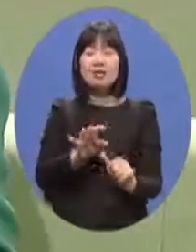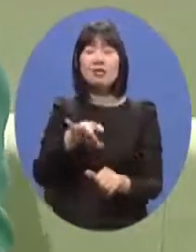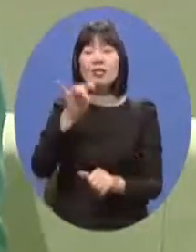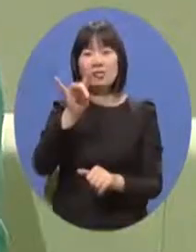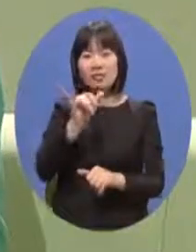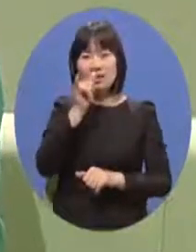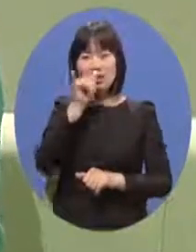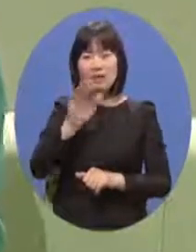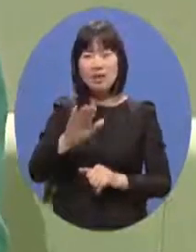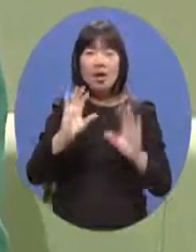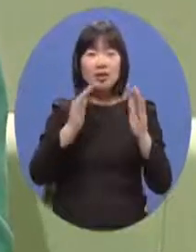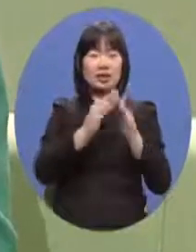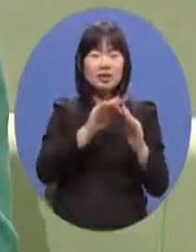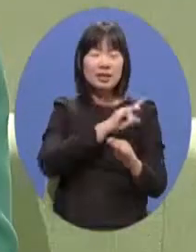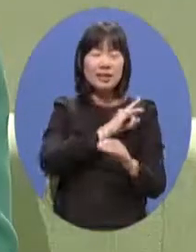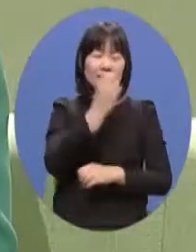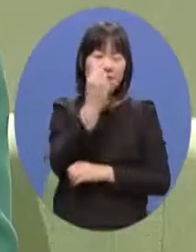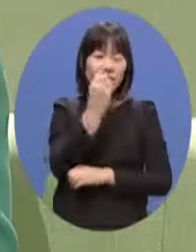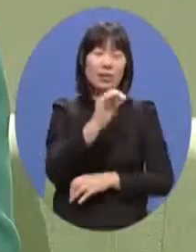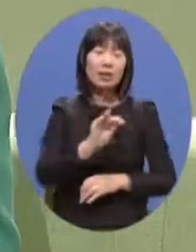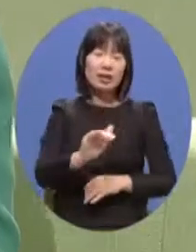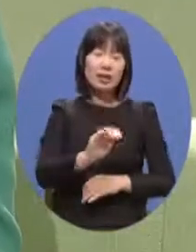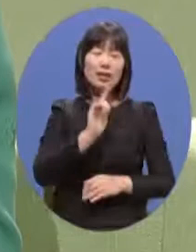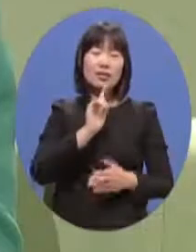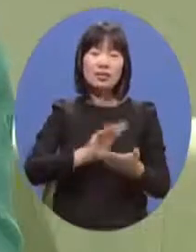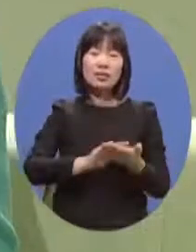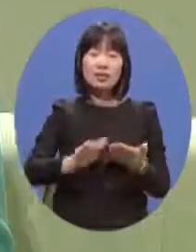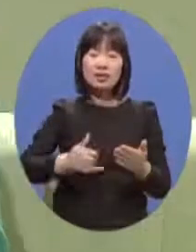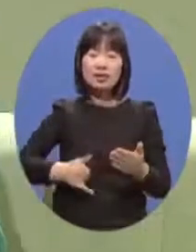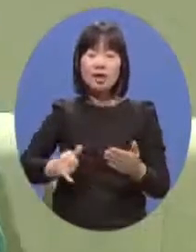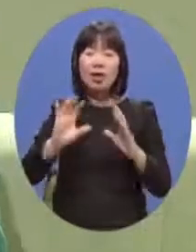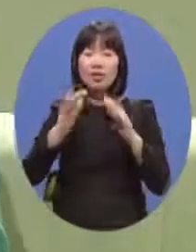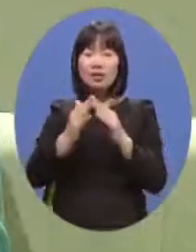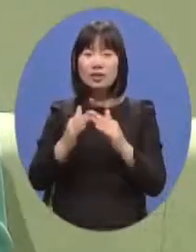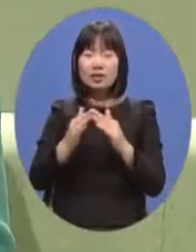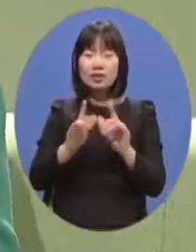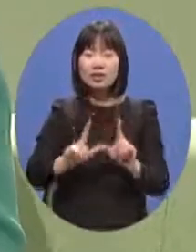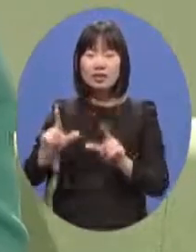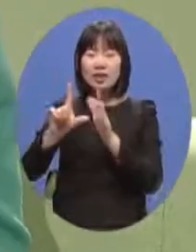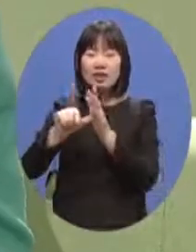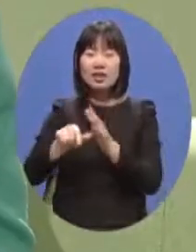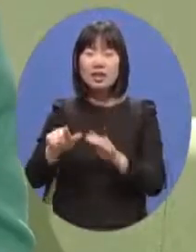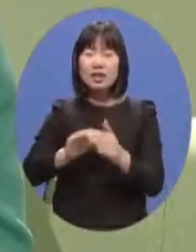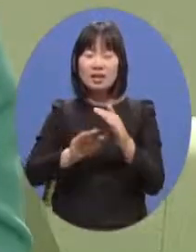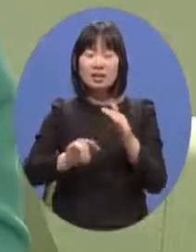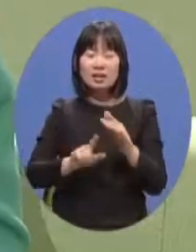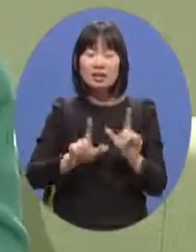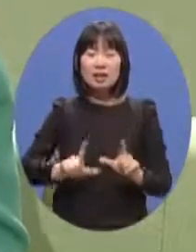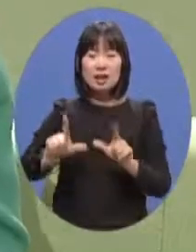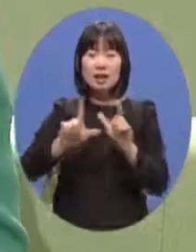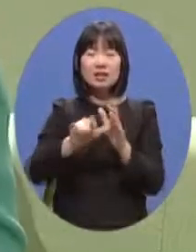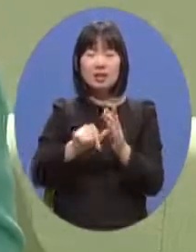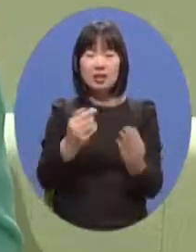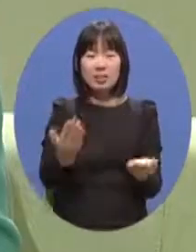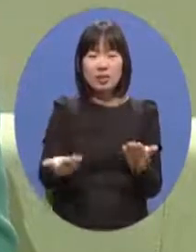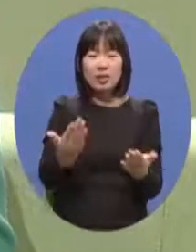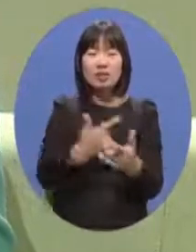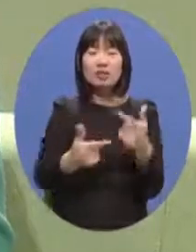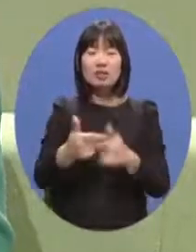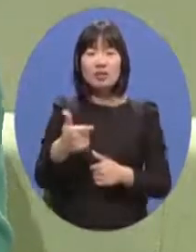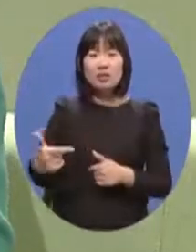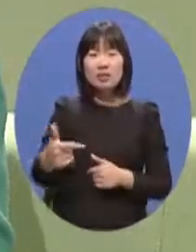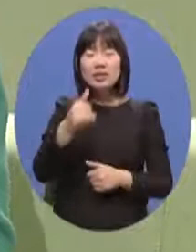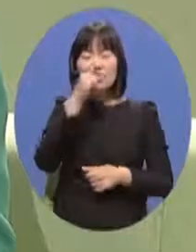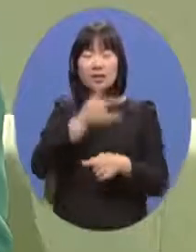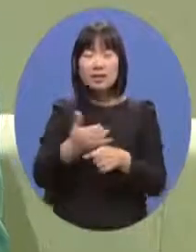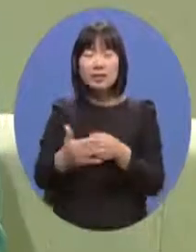네. 어린이집은 가장 기초적인 단계예요. 아이들이 어린이집에서 보내는 시간이 가정에서 지내는 시간보다도 더 많은